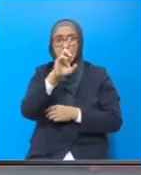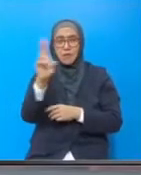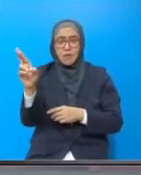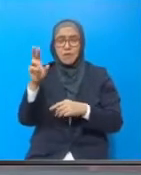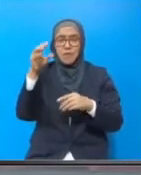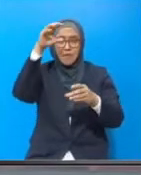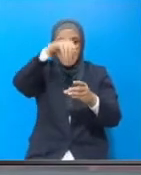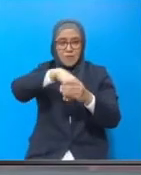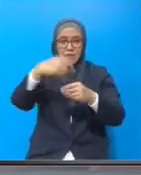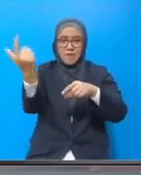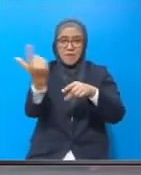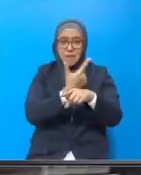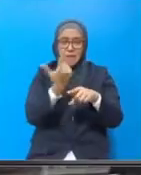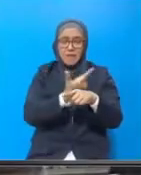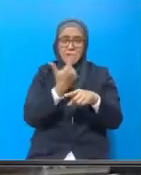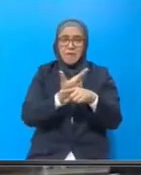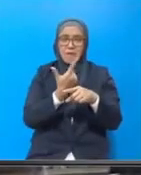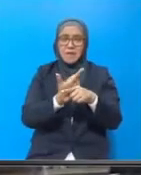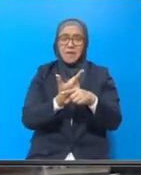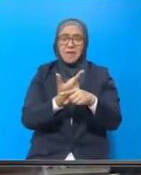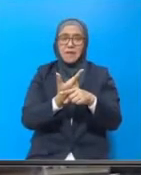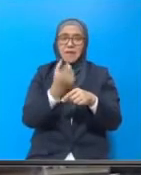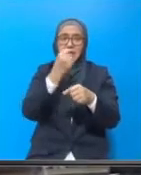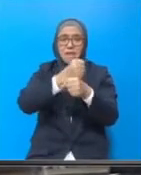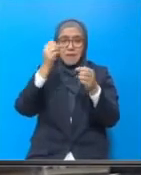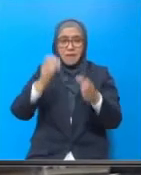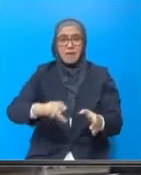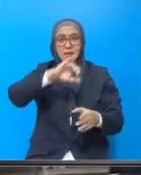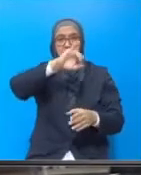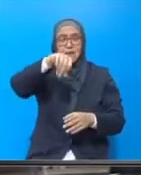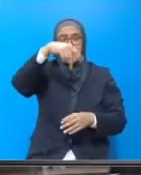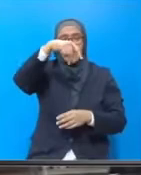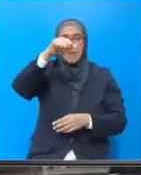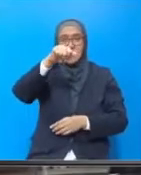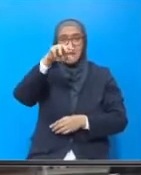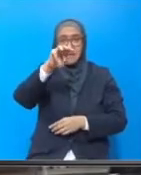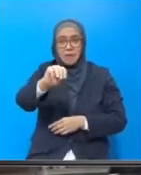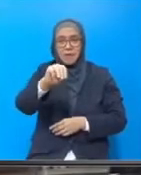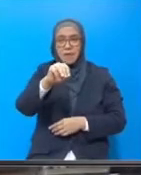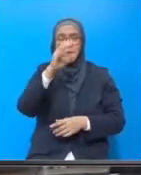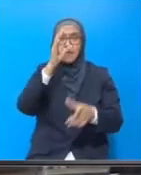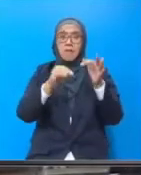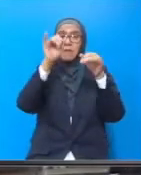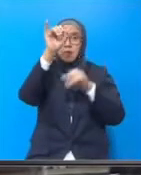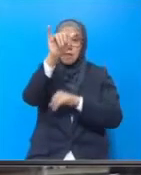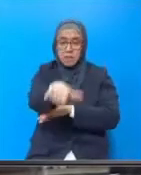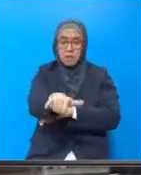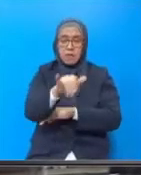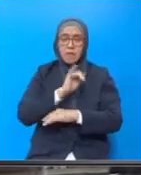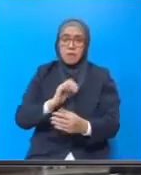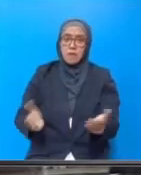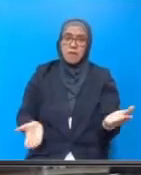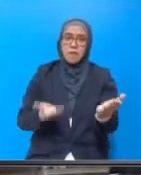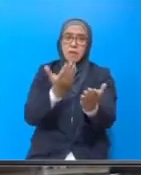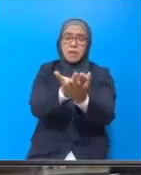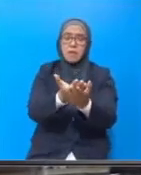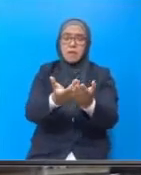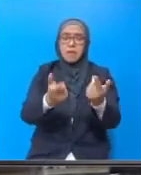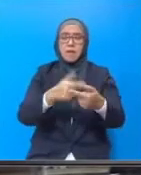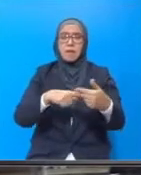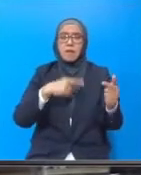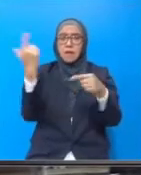1500600 Han anggota Jepang Journey jika ya saya cadangkan agar latihan intensif